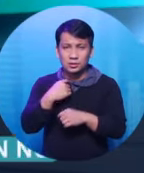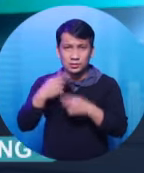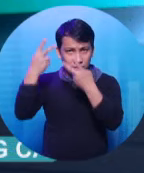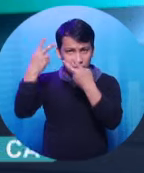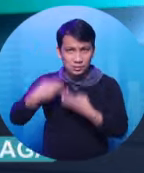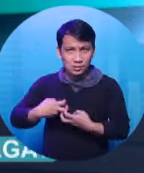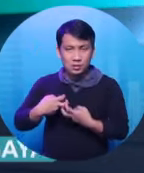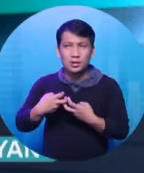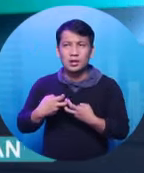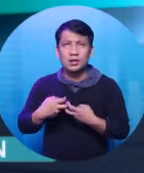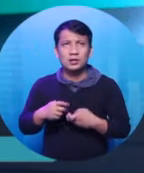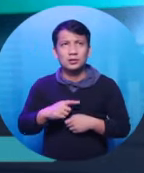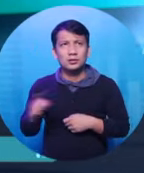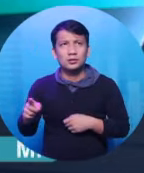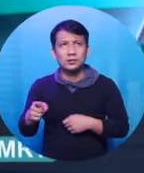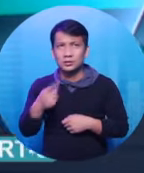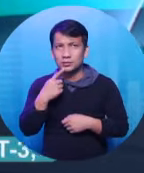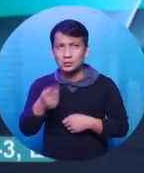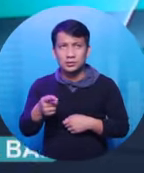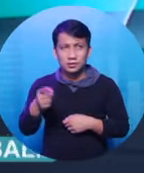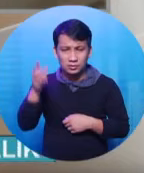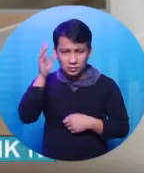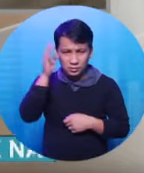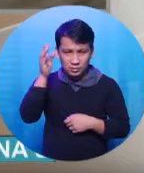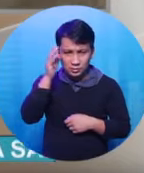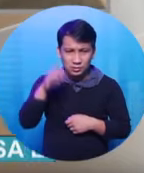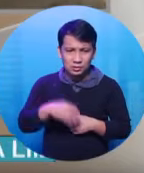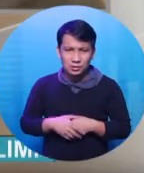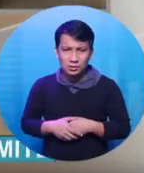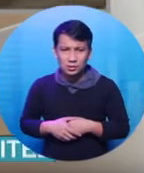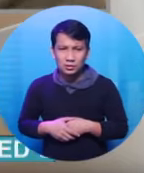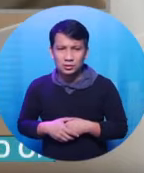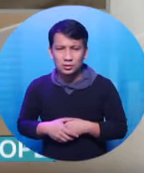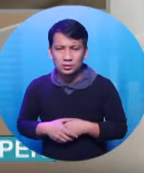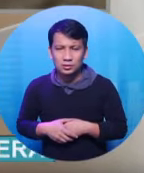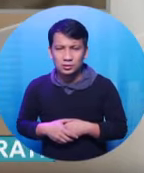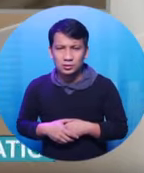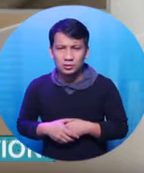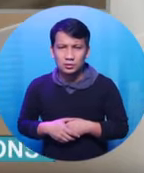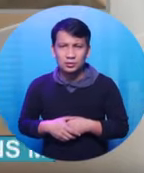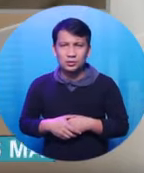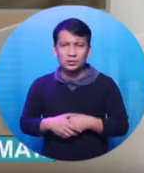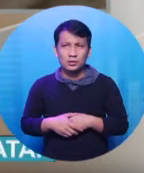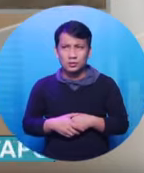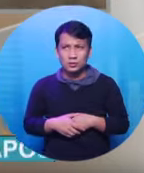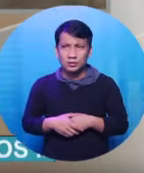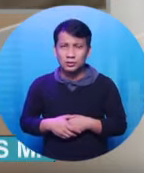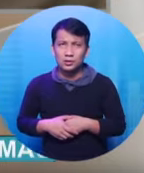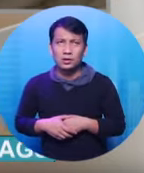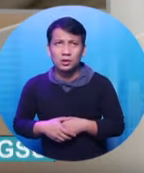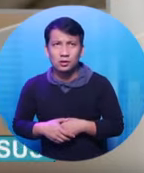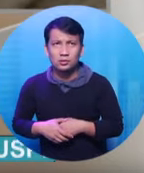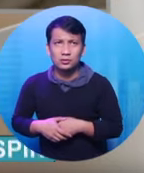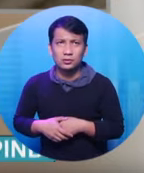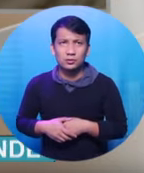scan. Ma'am Criselda? Okay. Yung pong para sa CT scan,